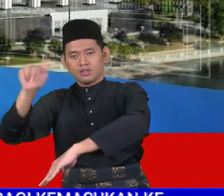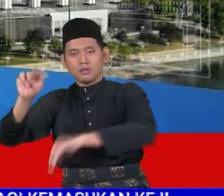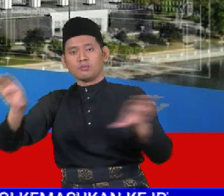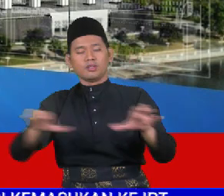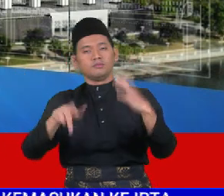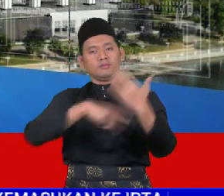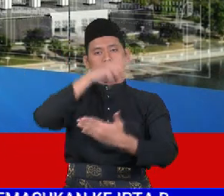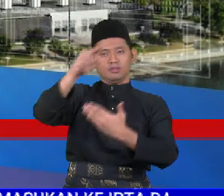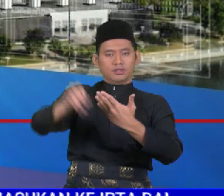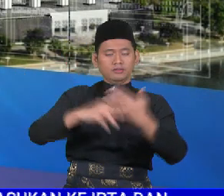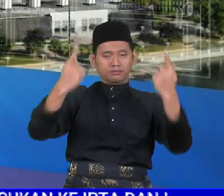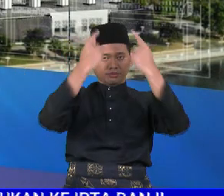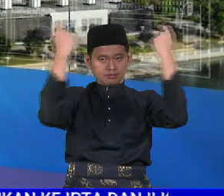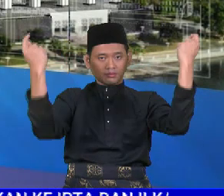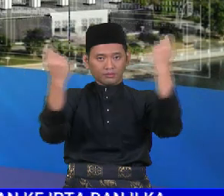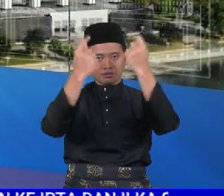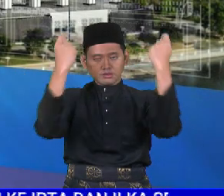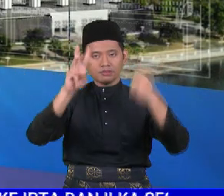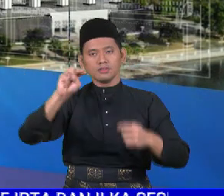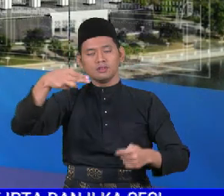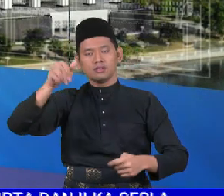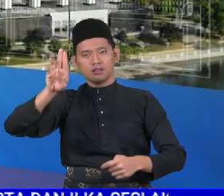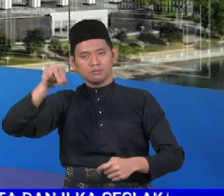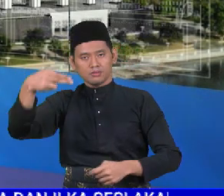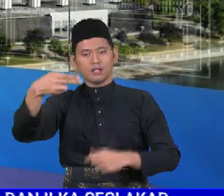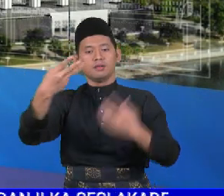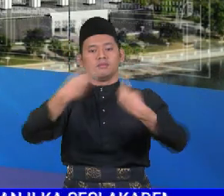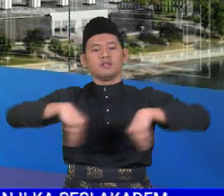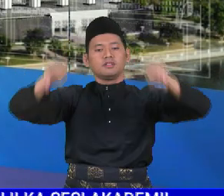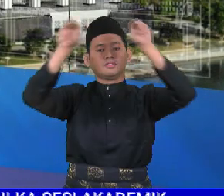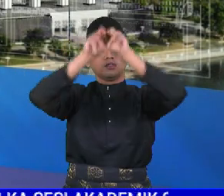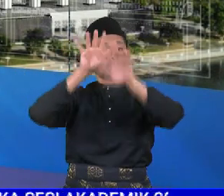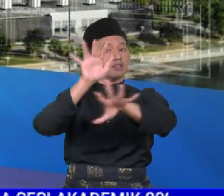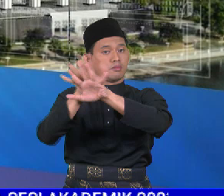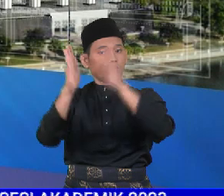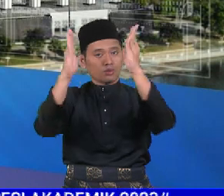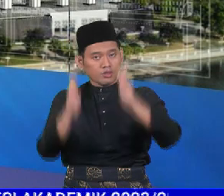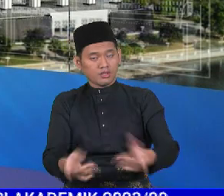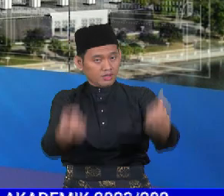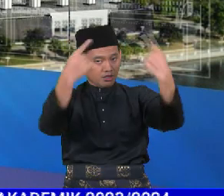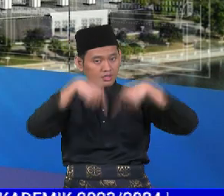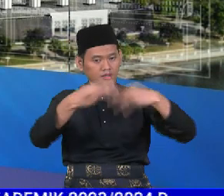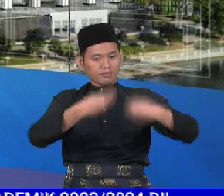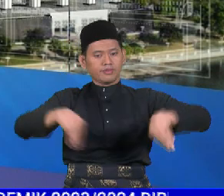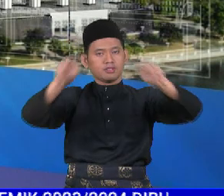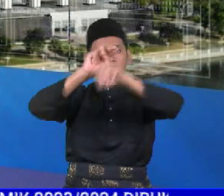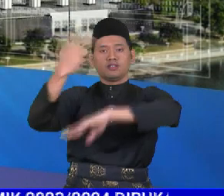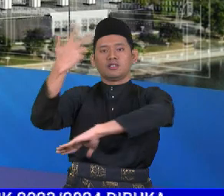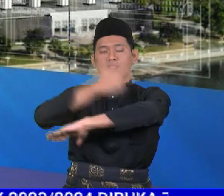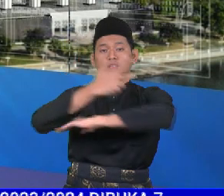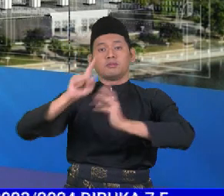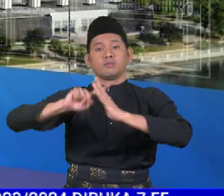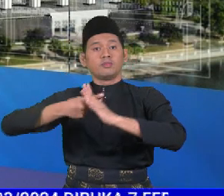2023. Ia merupakan salah satu inisiatif mengimarahkan masjid dengan pelbagai aktiviti selama 3 hari bermula